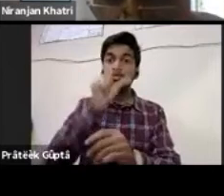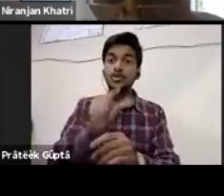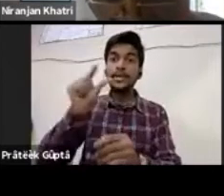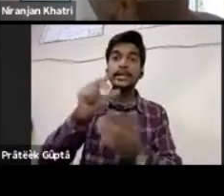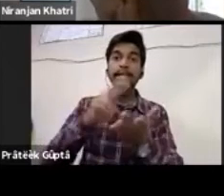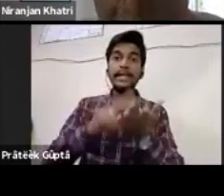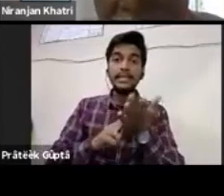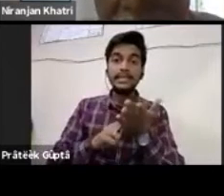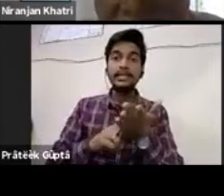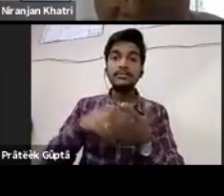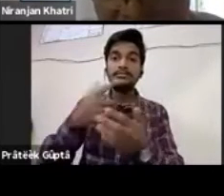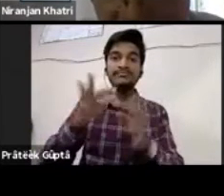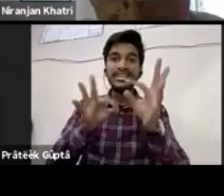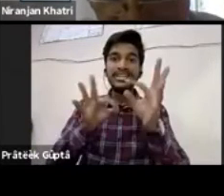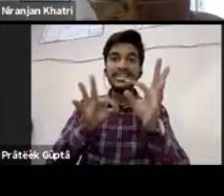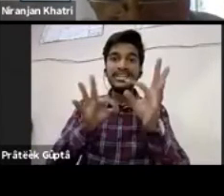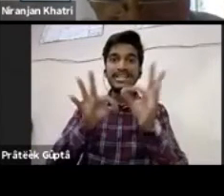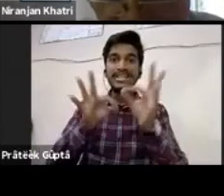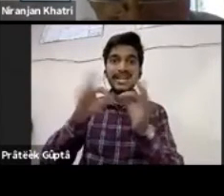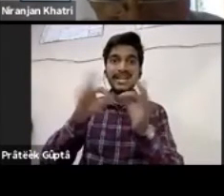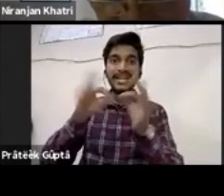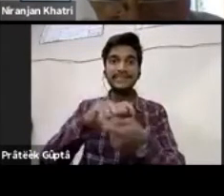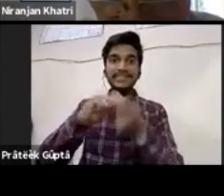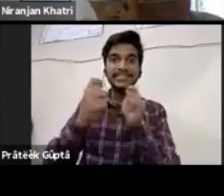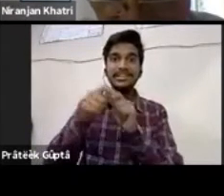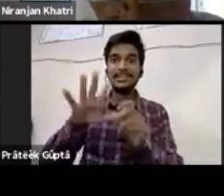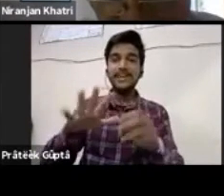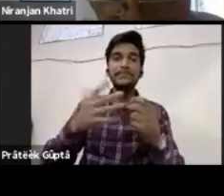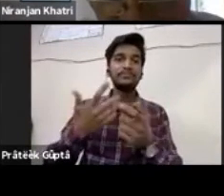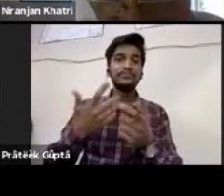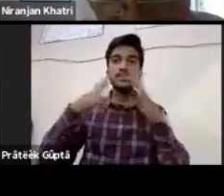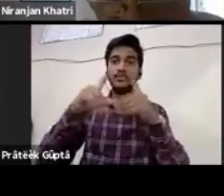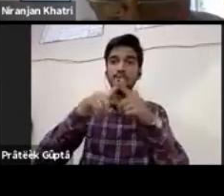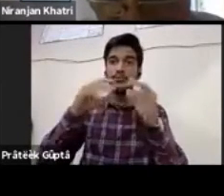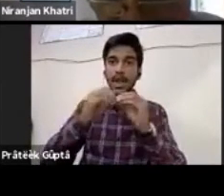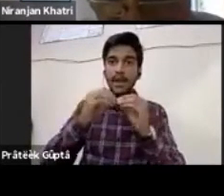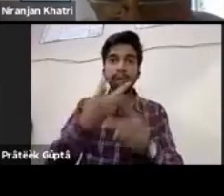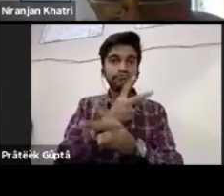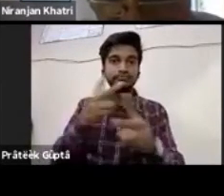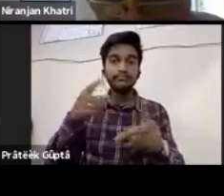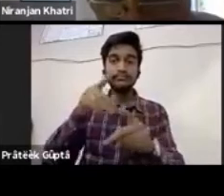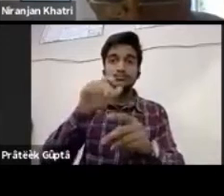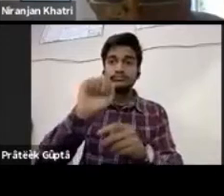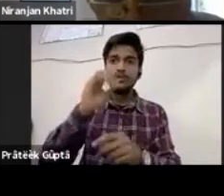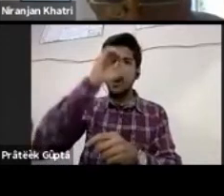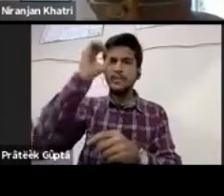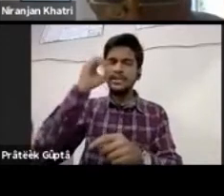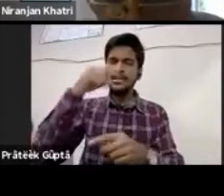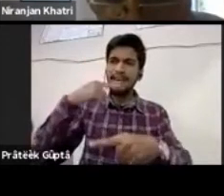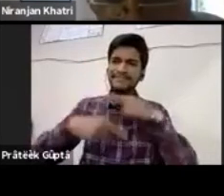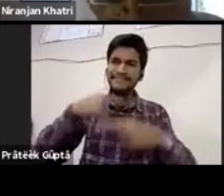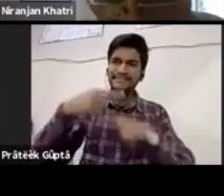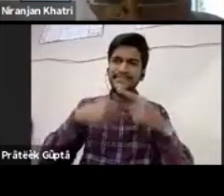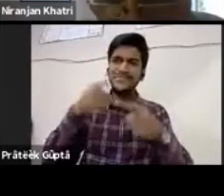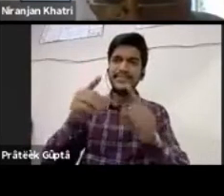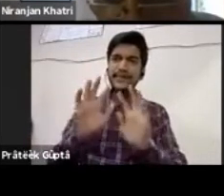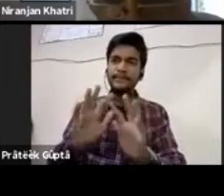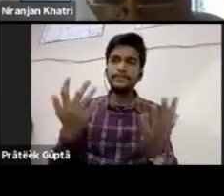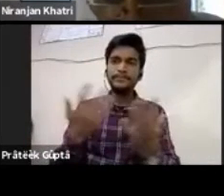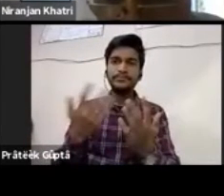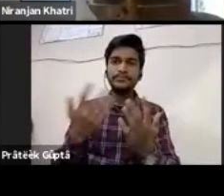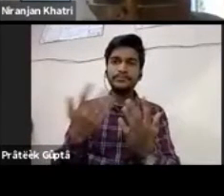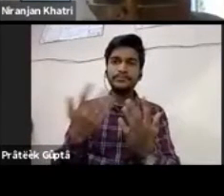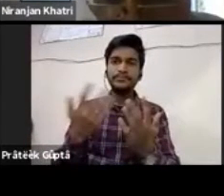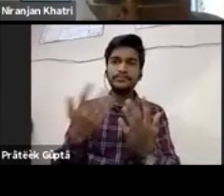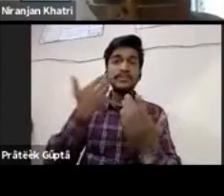designs and accessibility and infrastructure. एक जो मेरा observation हमेशा रहा है, whenever we think of